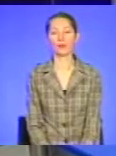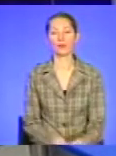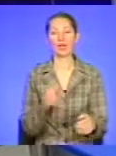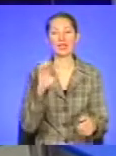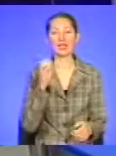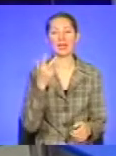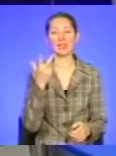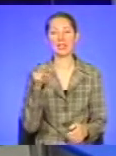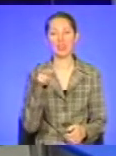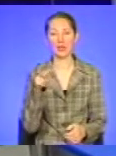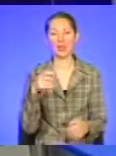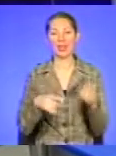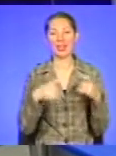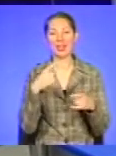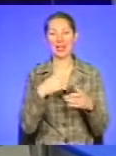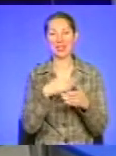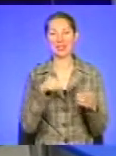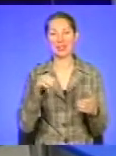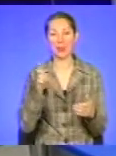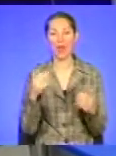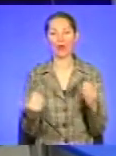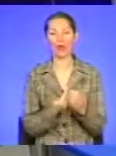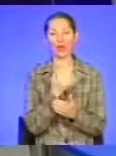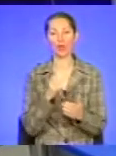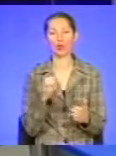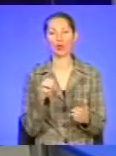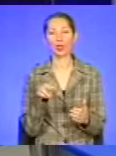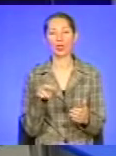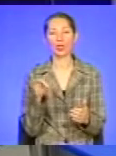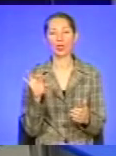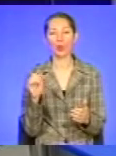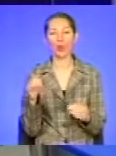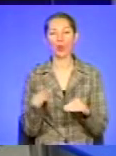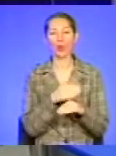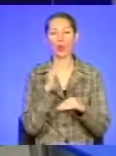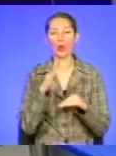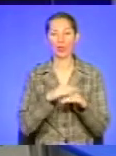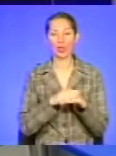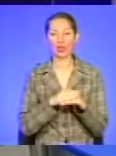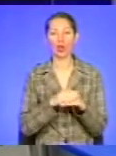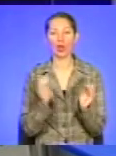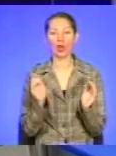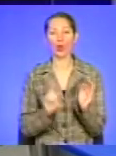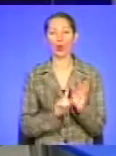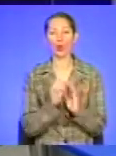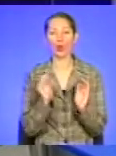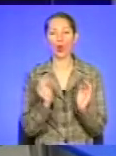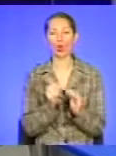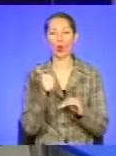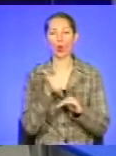Середа, 3 липня, на телеканалі ТТБ «Новини». У студії Лариса Романів. Добрий вечір. На початку коротко про головні події